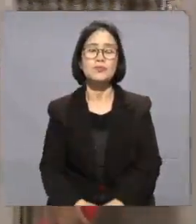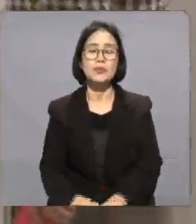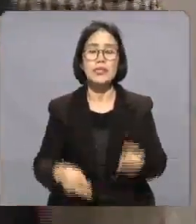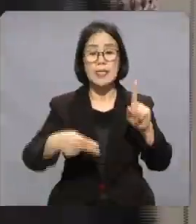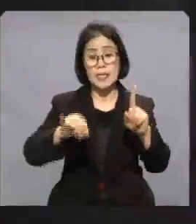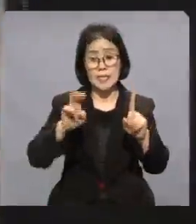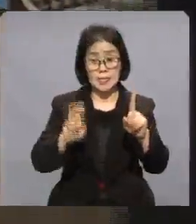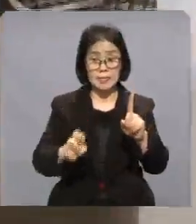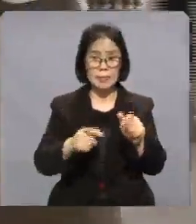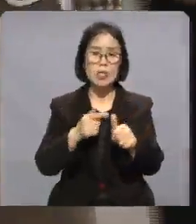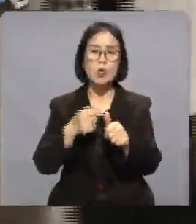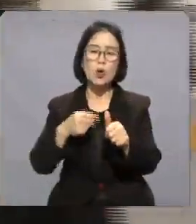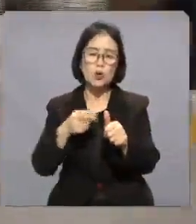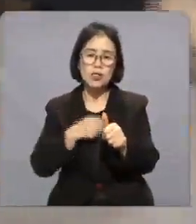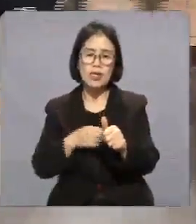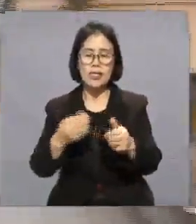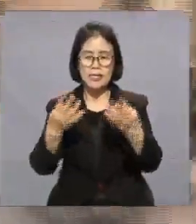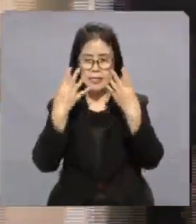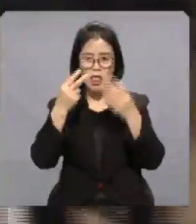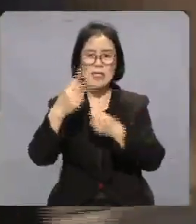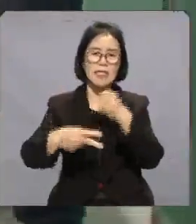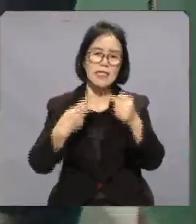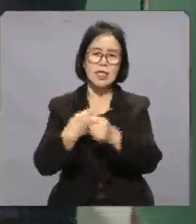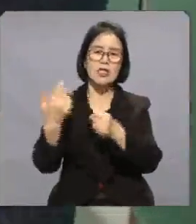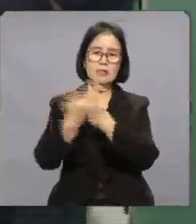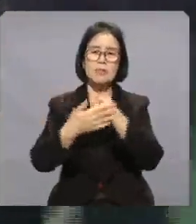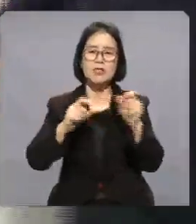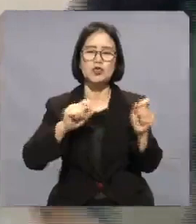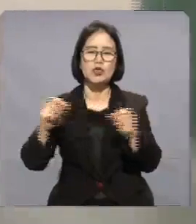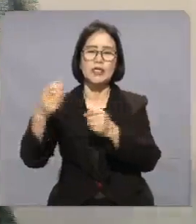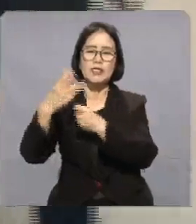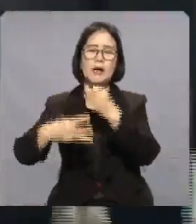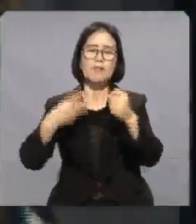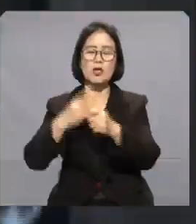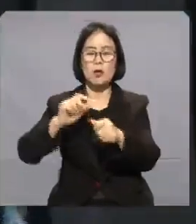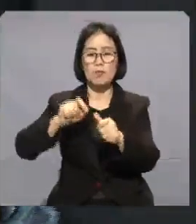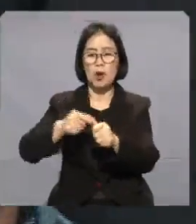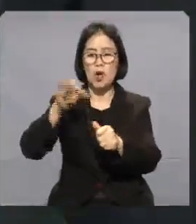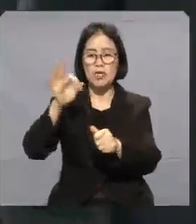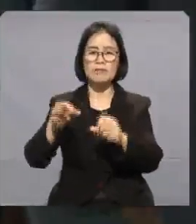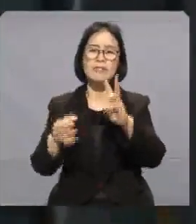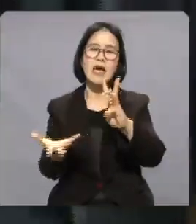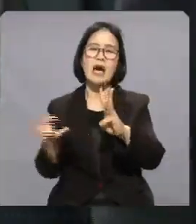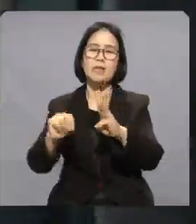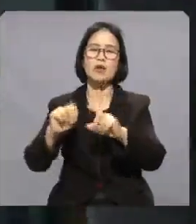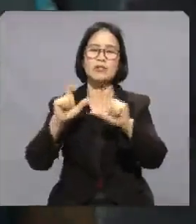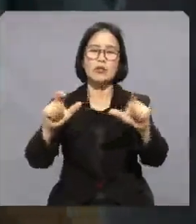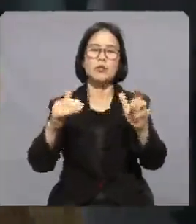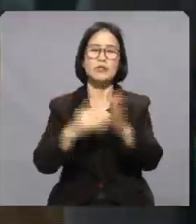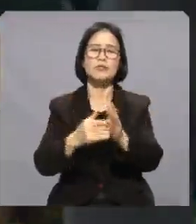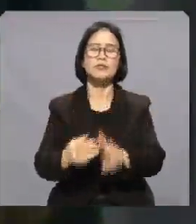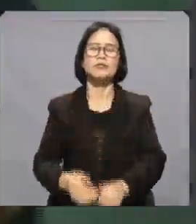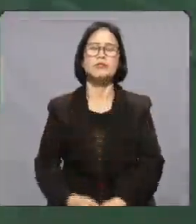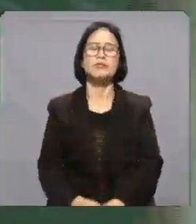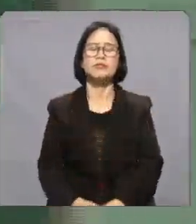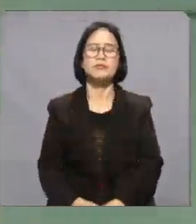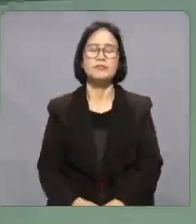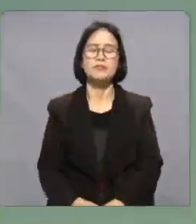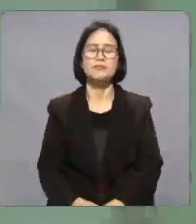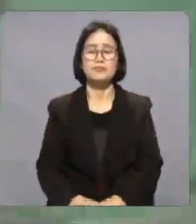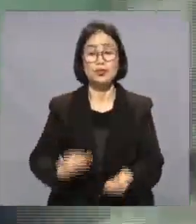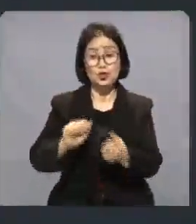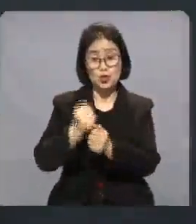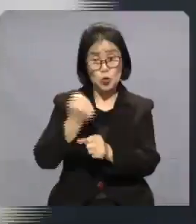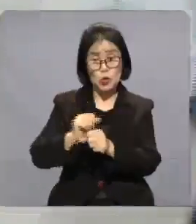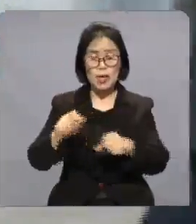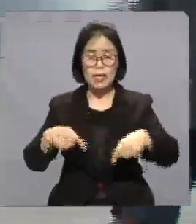1심은 권 전 회장에게 징역 2년에 집행유예 3년, 벌금 3억을 선고했습니다. 주가